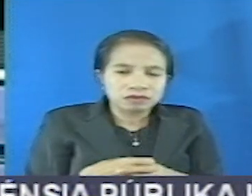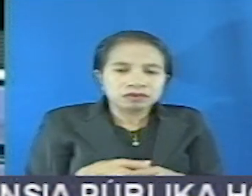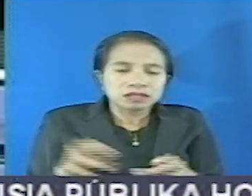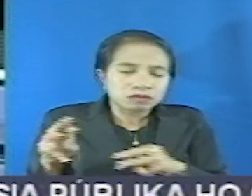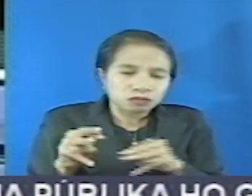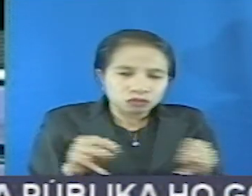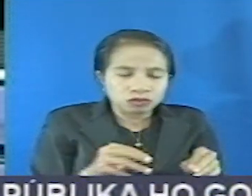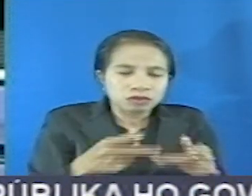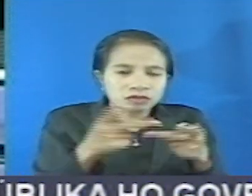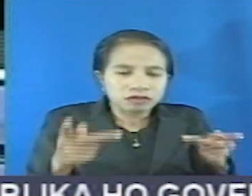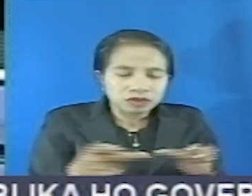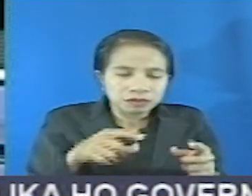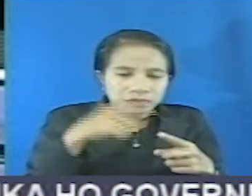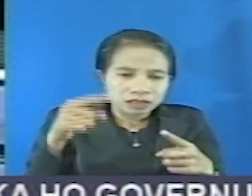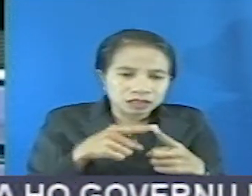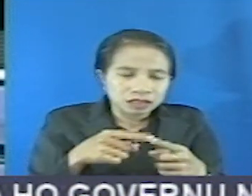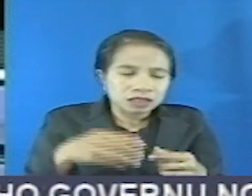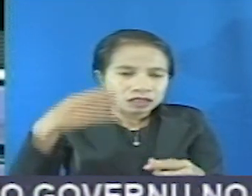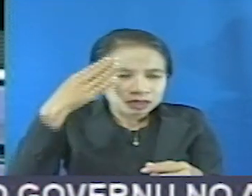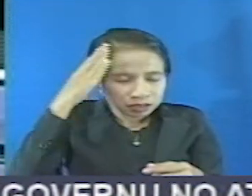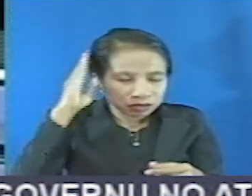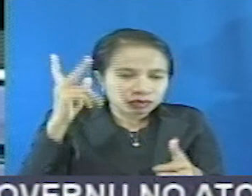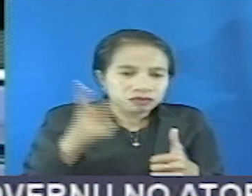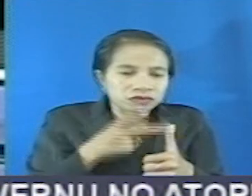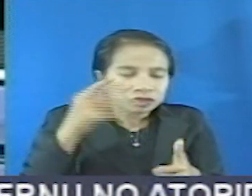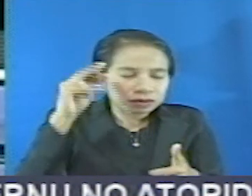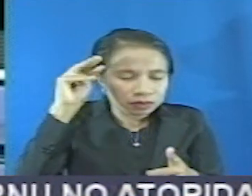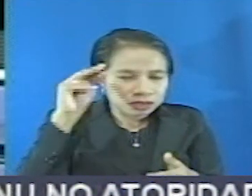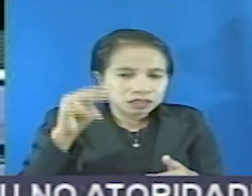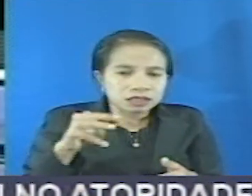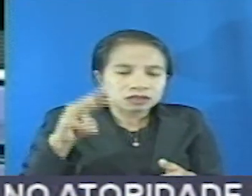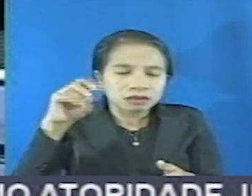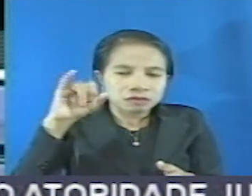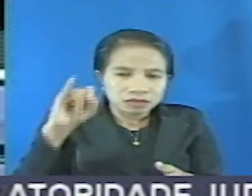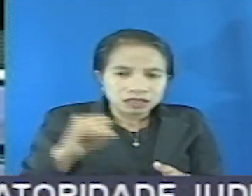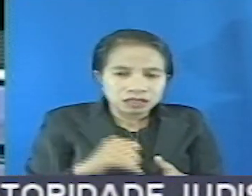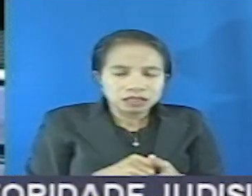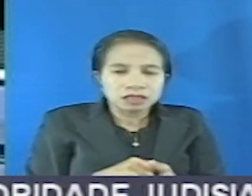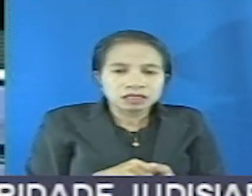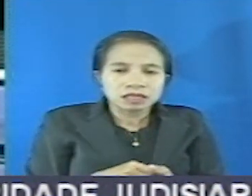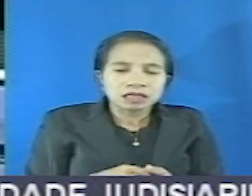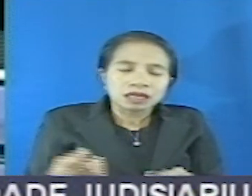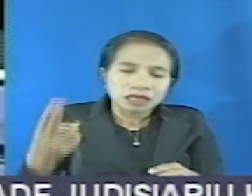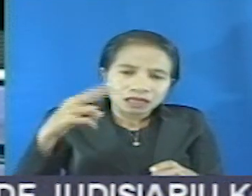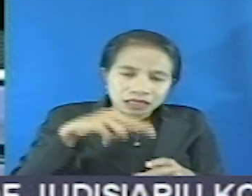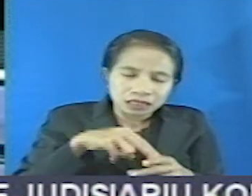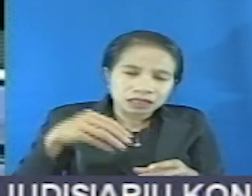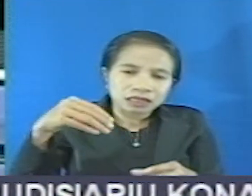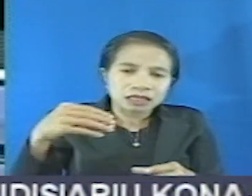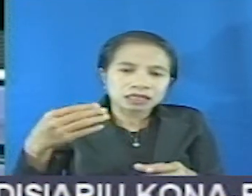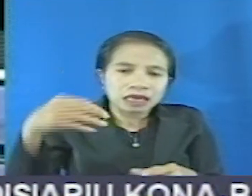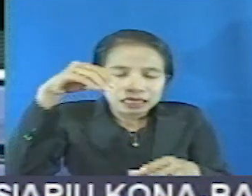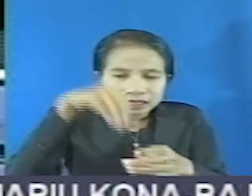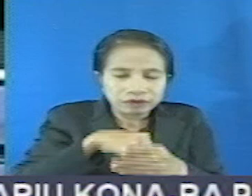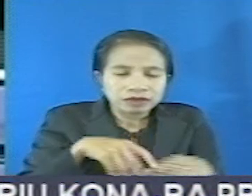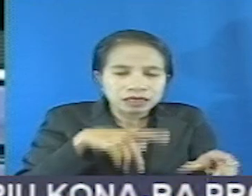ba fatin selo banyira senior visi ministro interior tama filafali I hatama filafali ema nebe simo ona